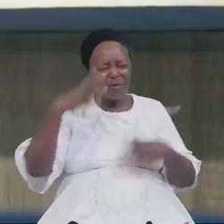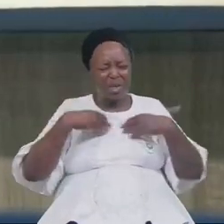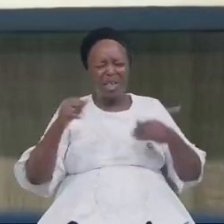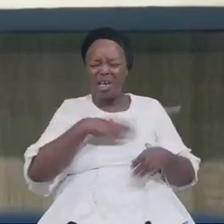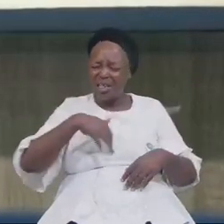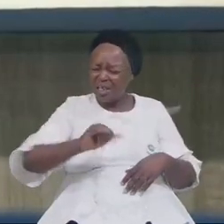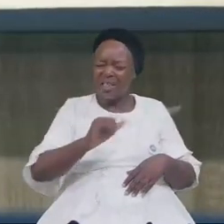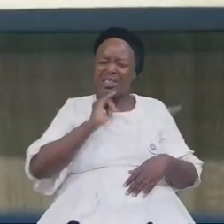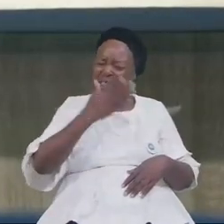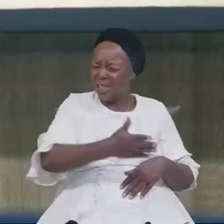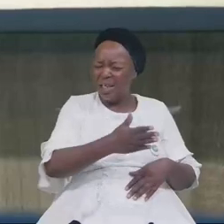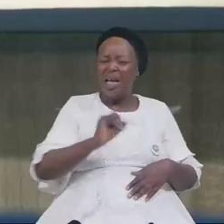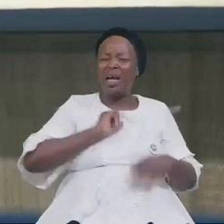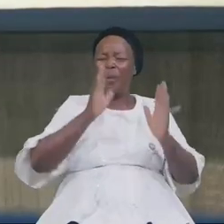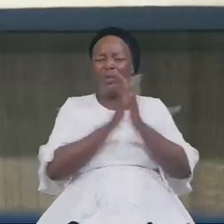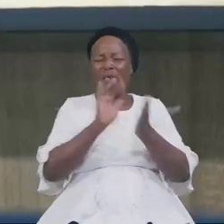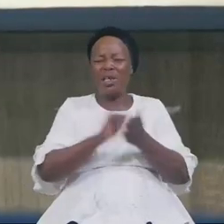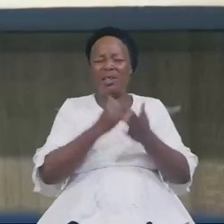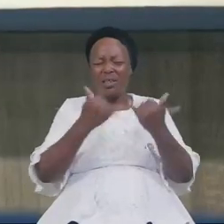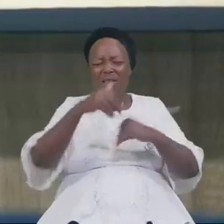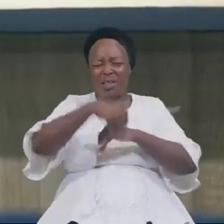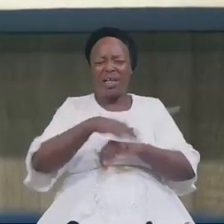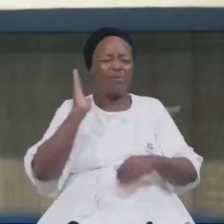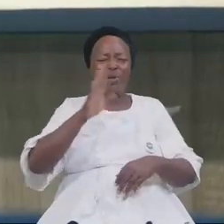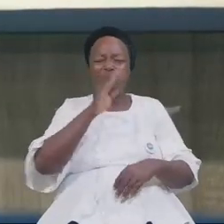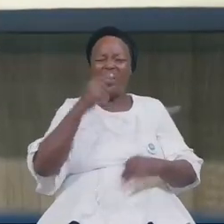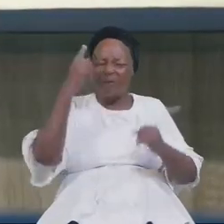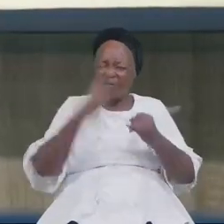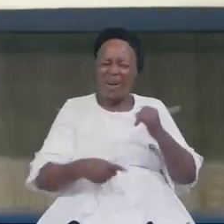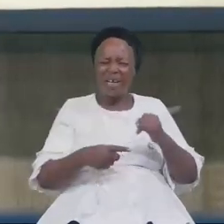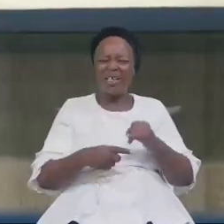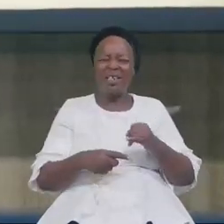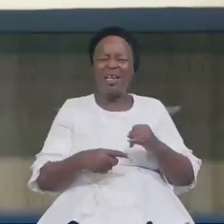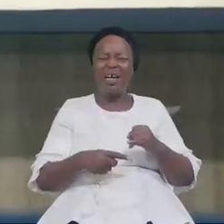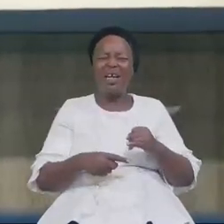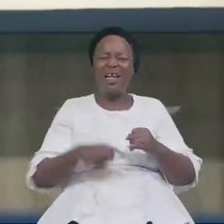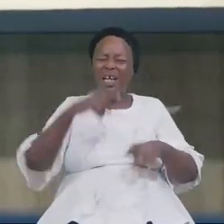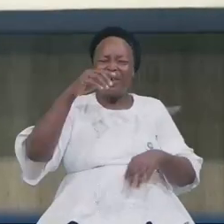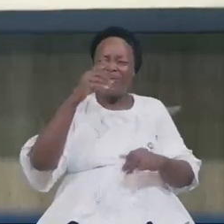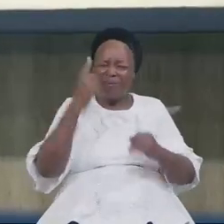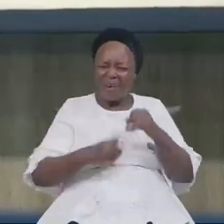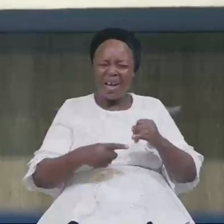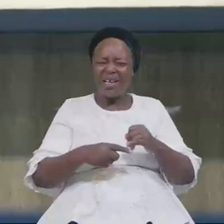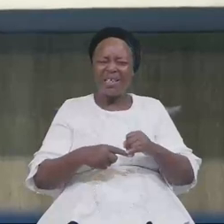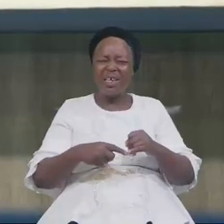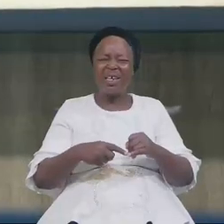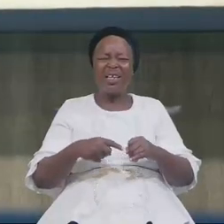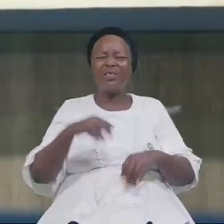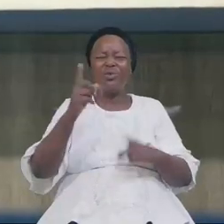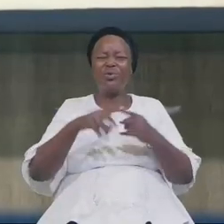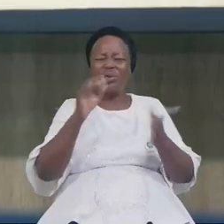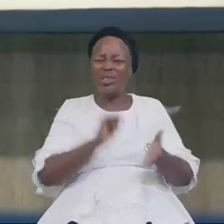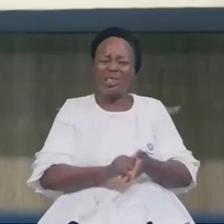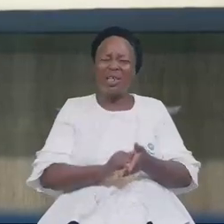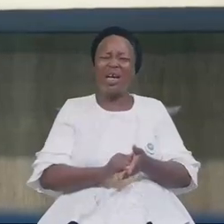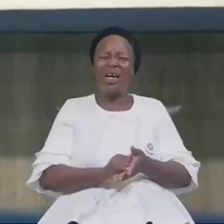là-bas. Je prie que cette nuit soit la dernière soirée, la fin de ce problème de